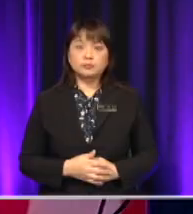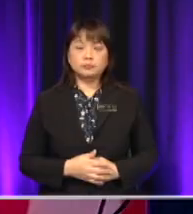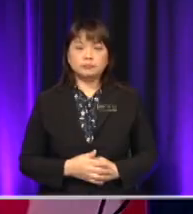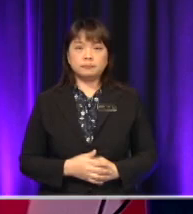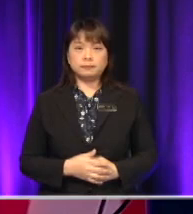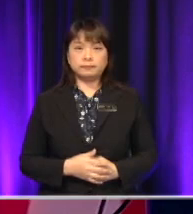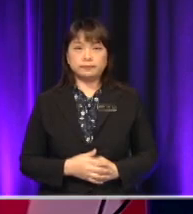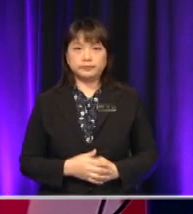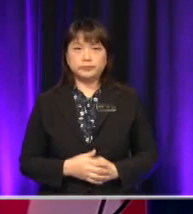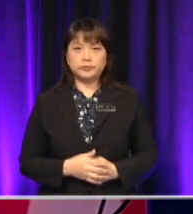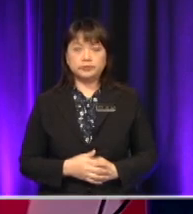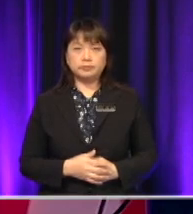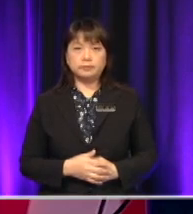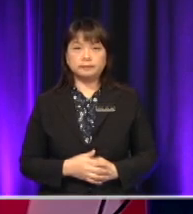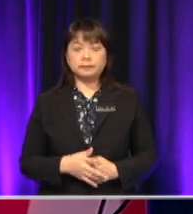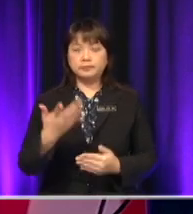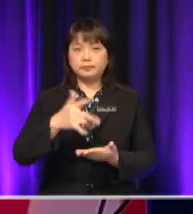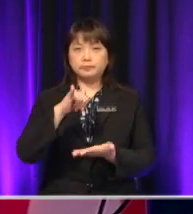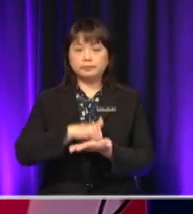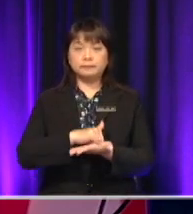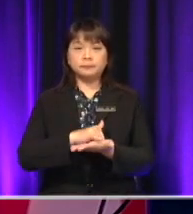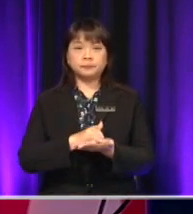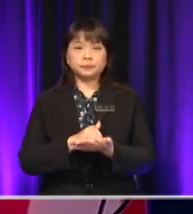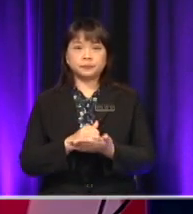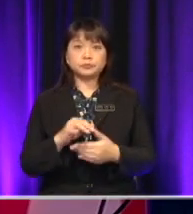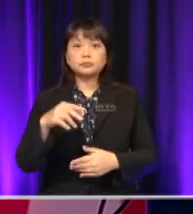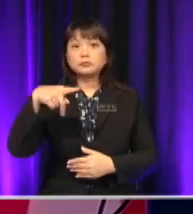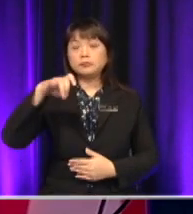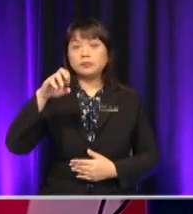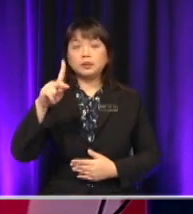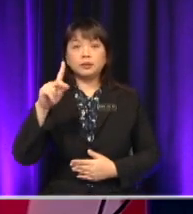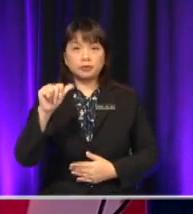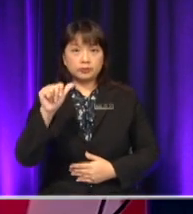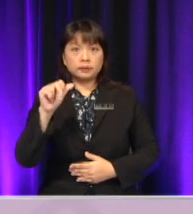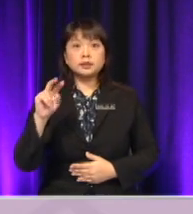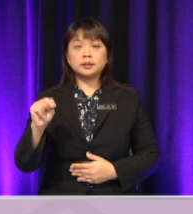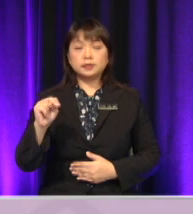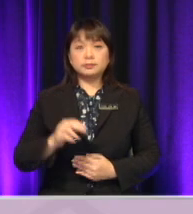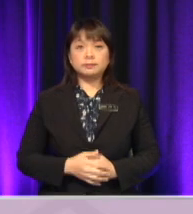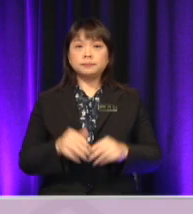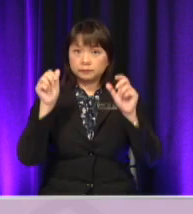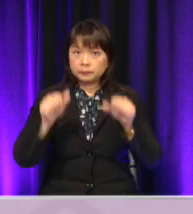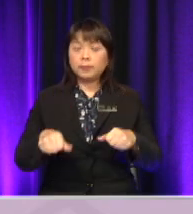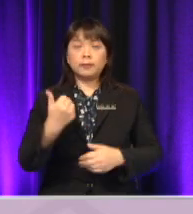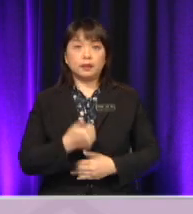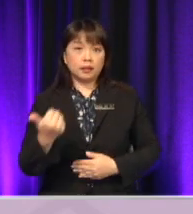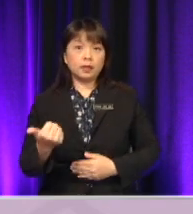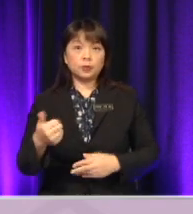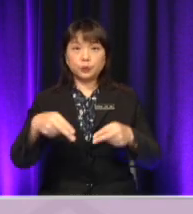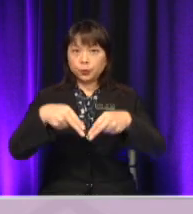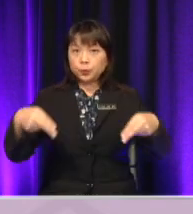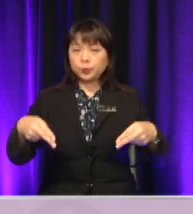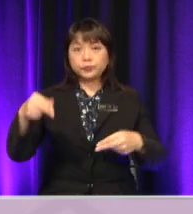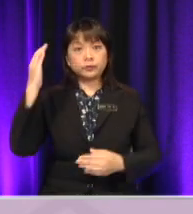daripada nilai yang sebenar. Okey, yang ketiga adalah kepekaan. Okey, kepekaan ini adalah kebolehan alat pengukur